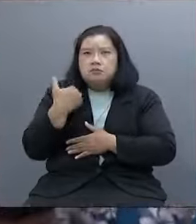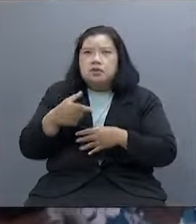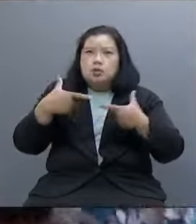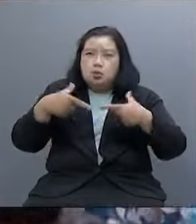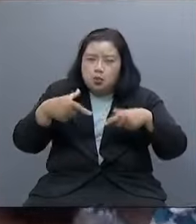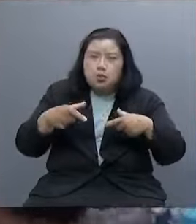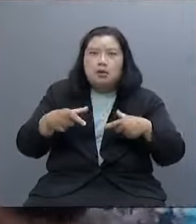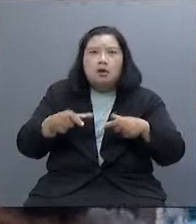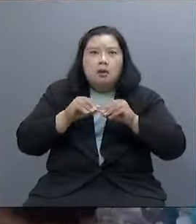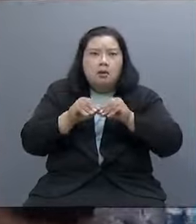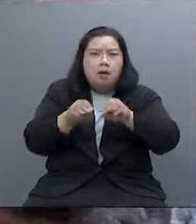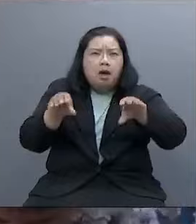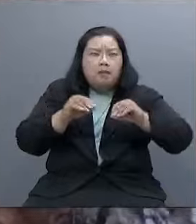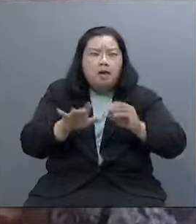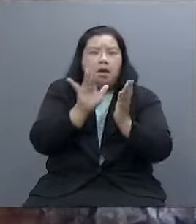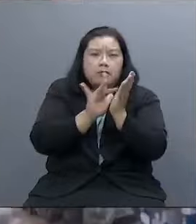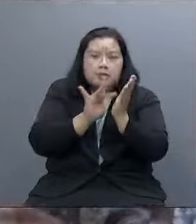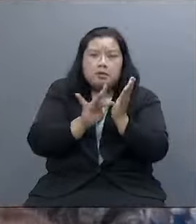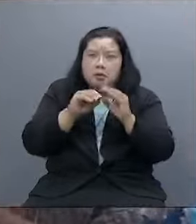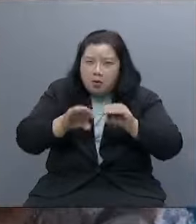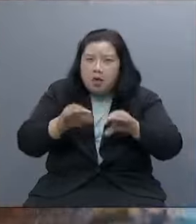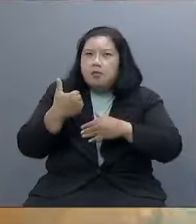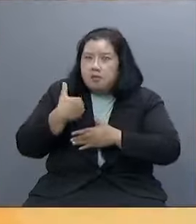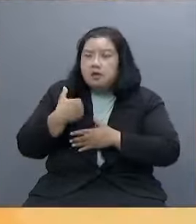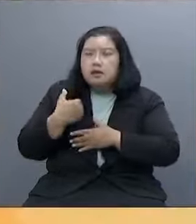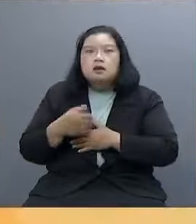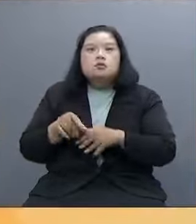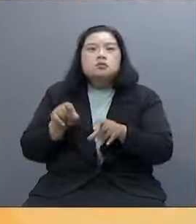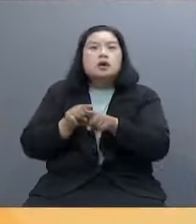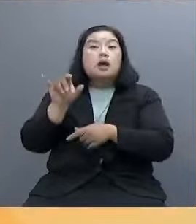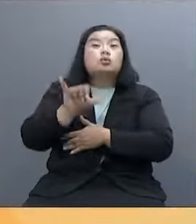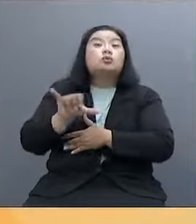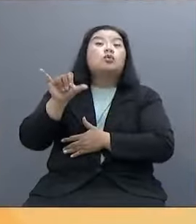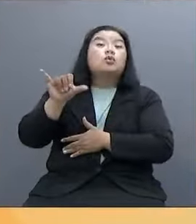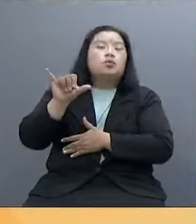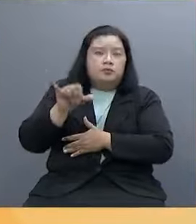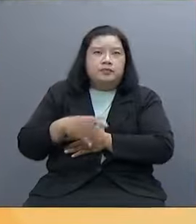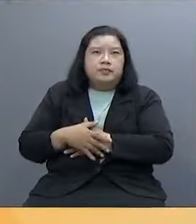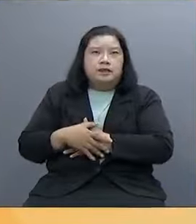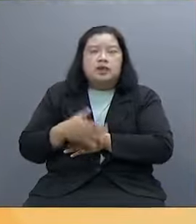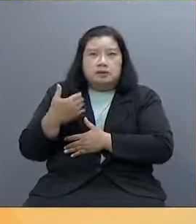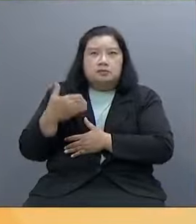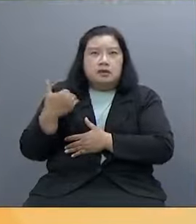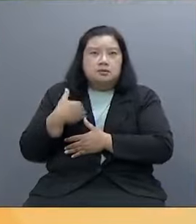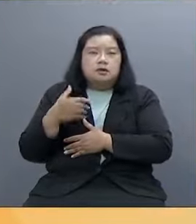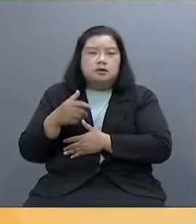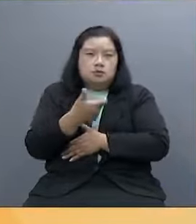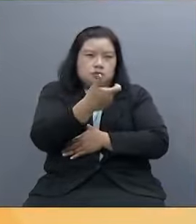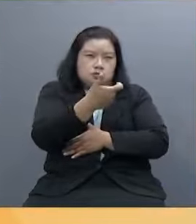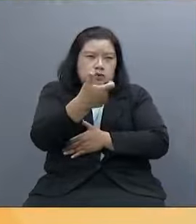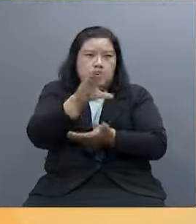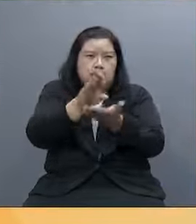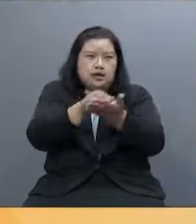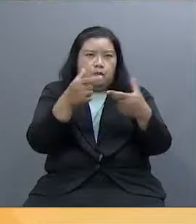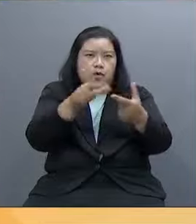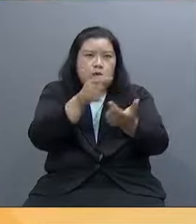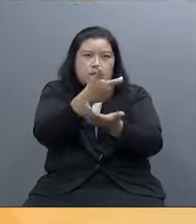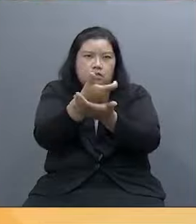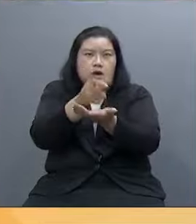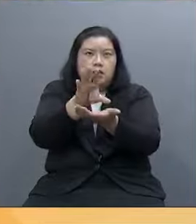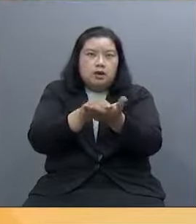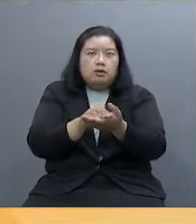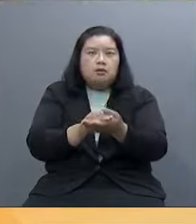ที่เป็นชาวต่างชาติอย่างฝั่งยุโรปเนี่ยเขามาเขาก็จะแบบถ่ายวิดีโอไว้แล้วเขาบอกว่านี่เป็นเทศกาลคือผมไป